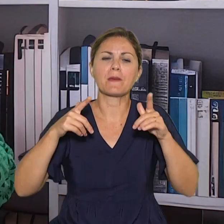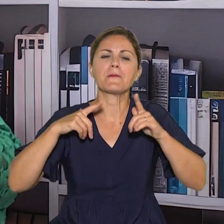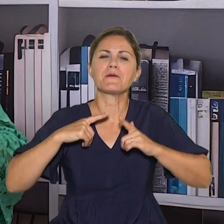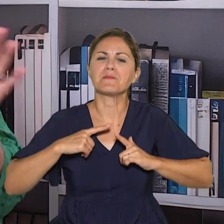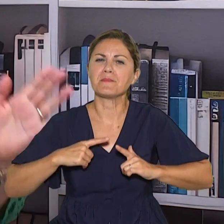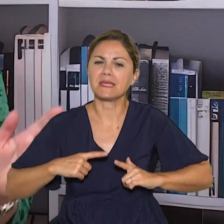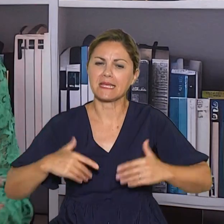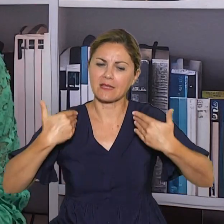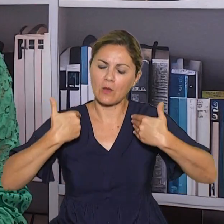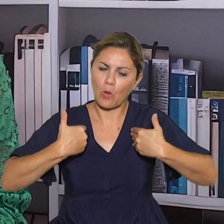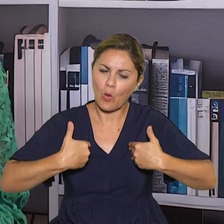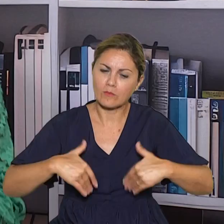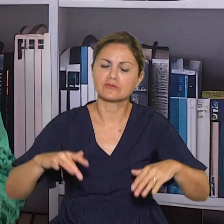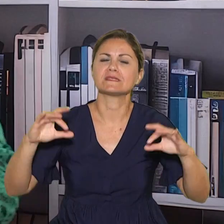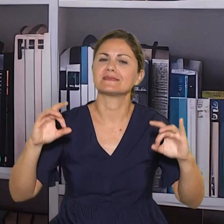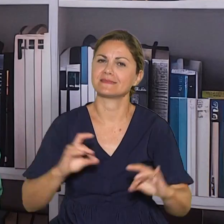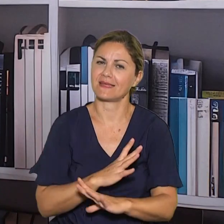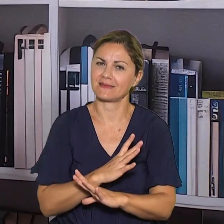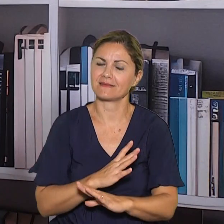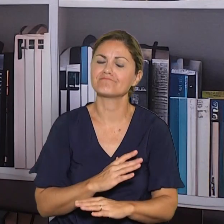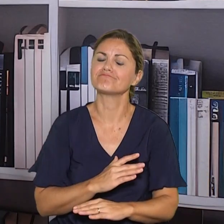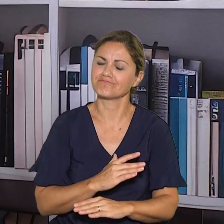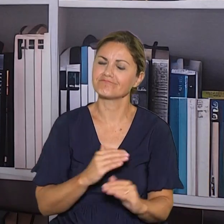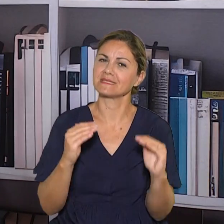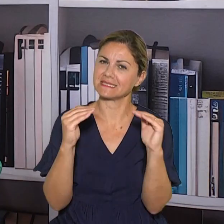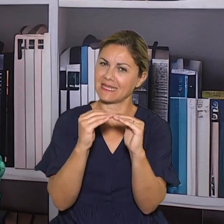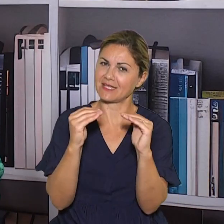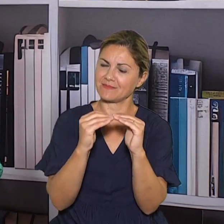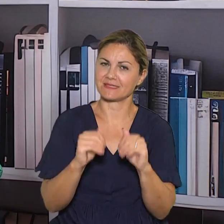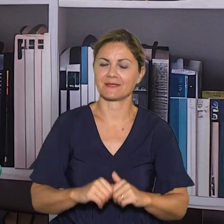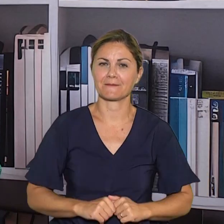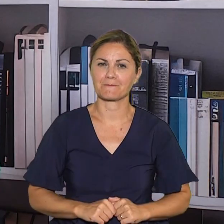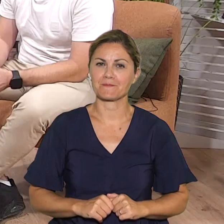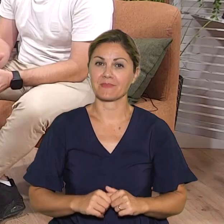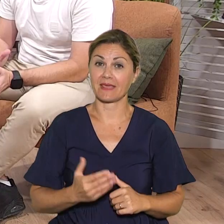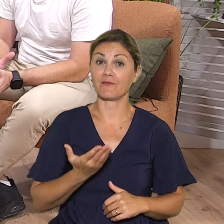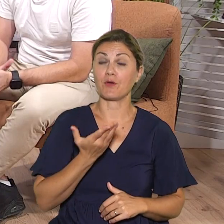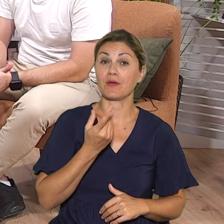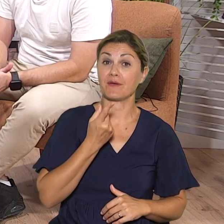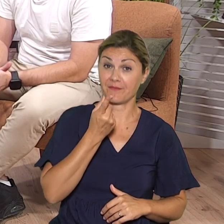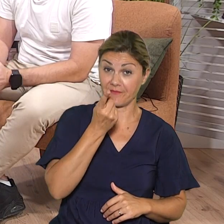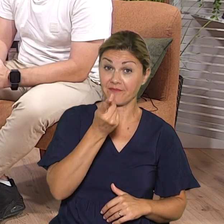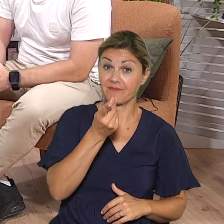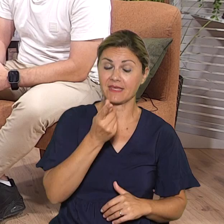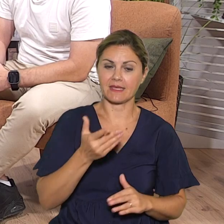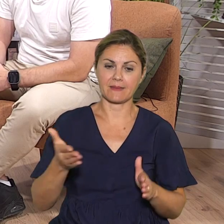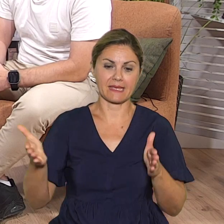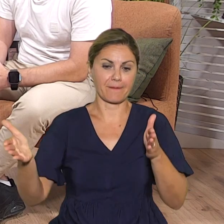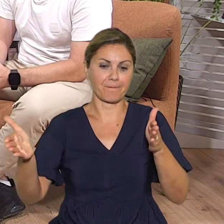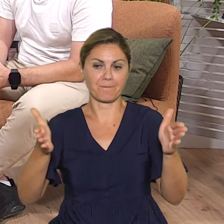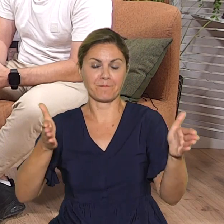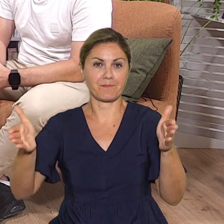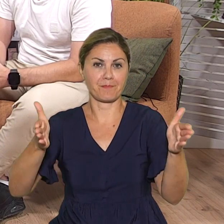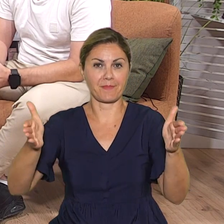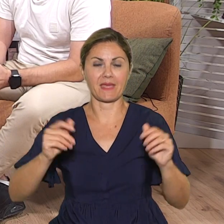si ti sretan, to je najljepše vrijeme za tebe. Slažem se. Je. Kada ste vi, u kojem dobu, je li to sad, je li nekad prije,